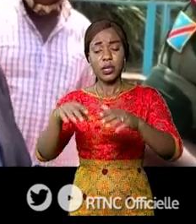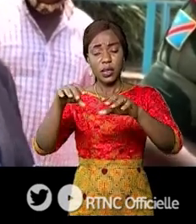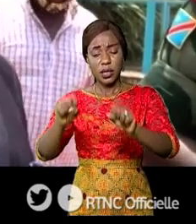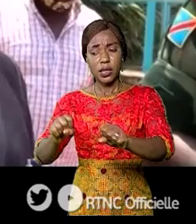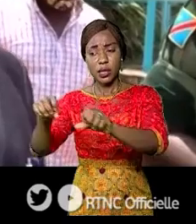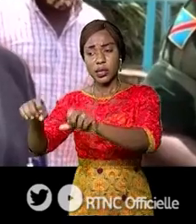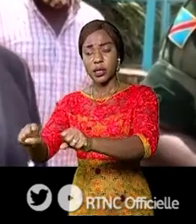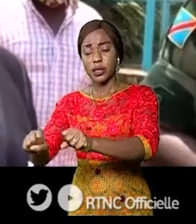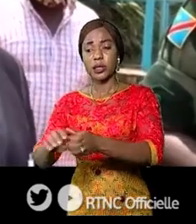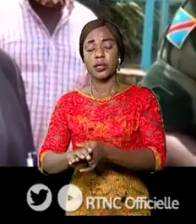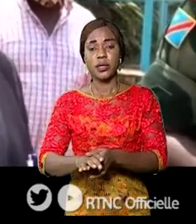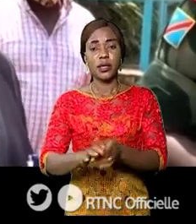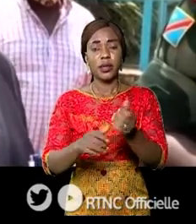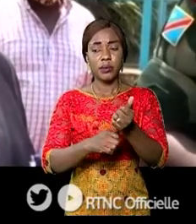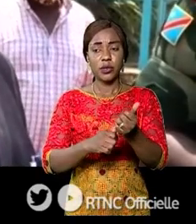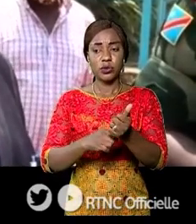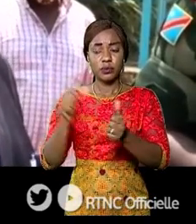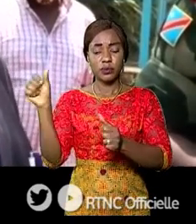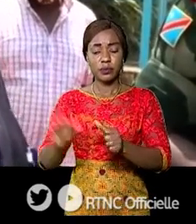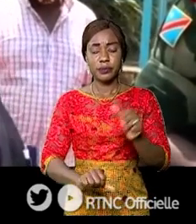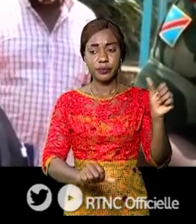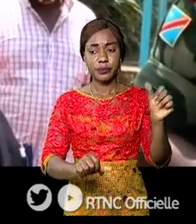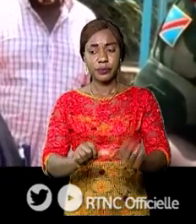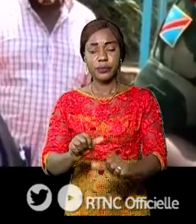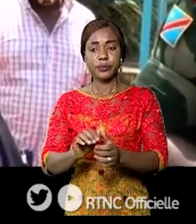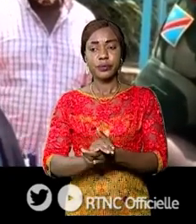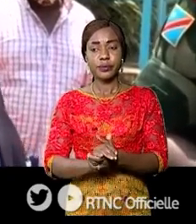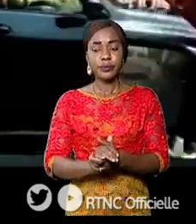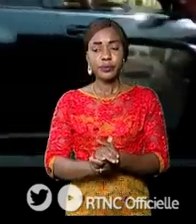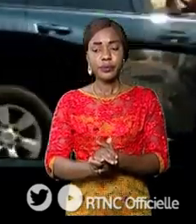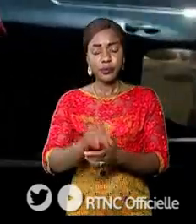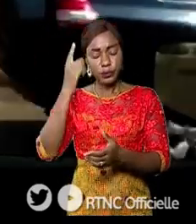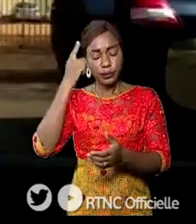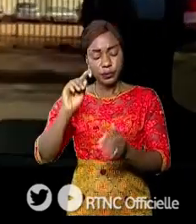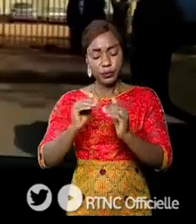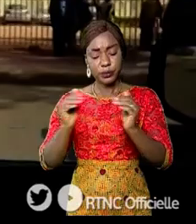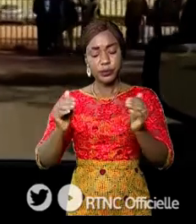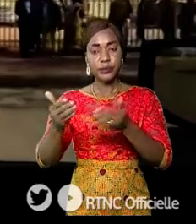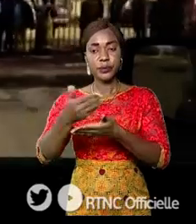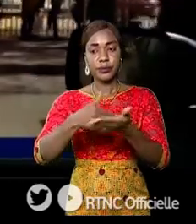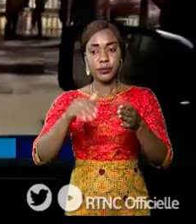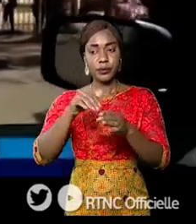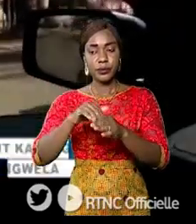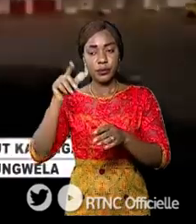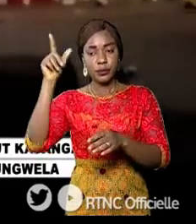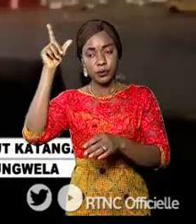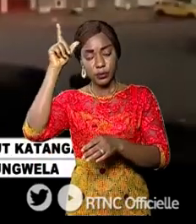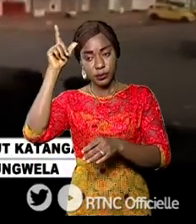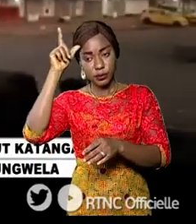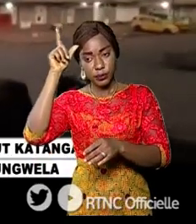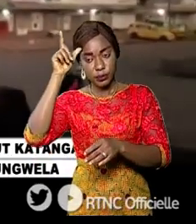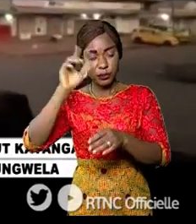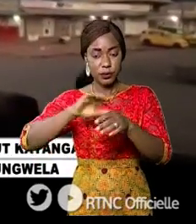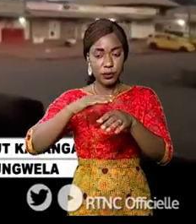dernier retranchement afin de permettre à ce que la population puisse retrouver la paix. Signalons que le calme est revenu dans la capitale du cuivre.